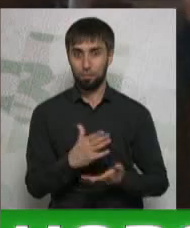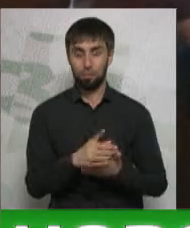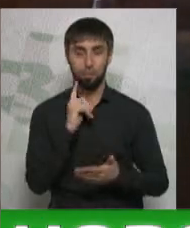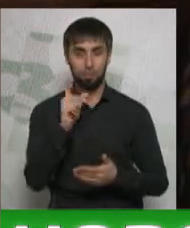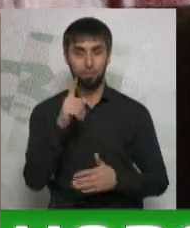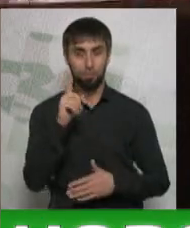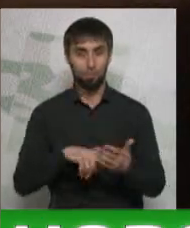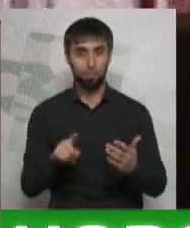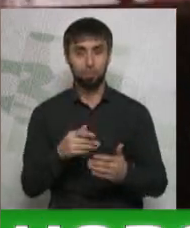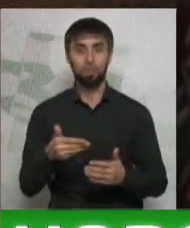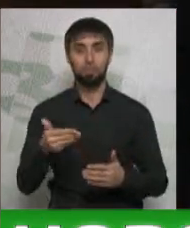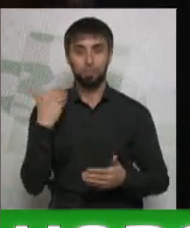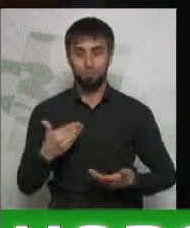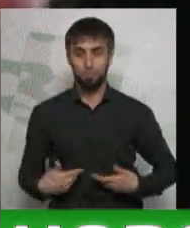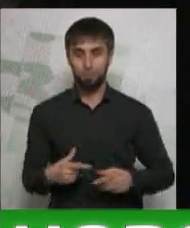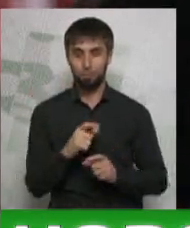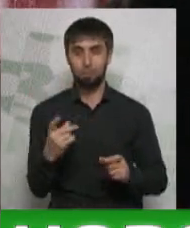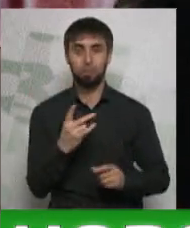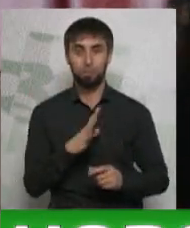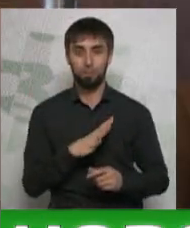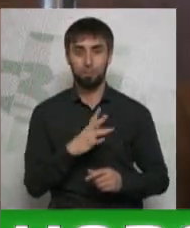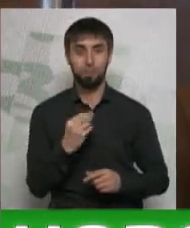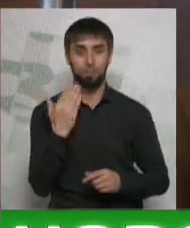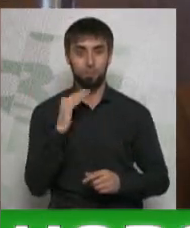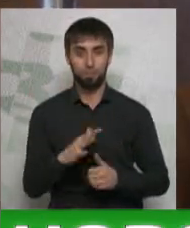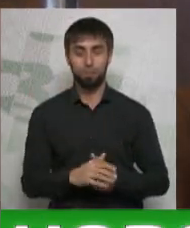человек признается, что раньше жителям приходилось нелегко.